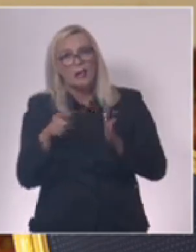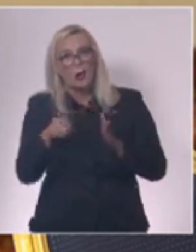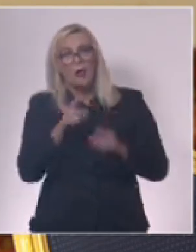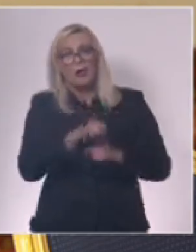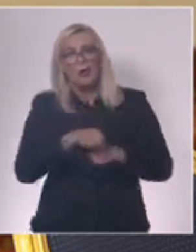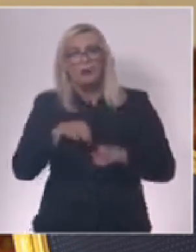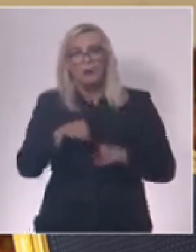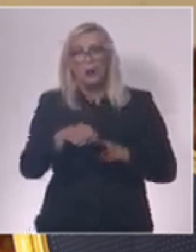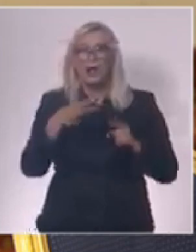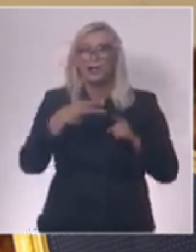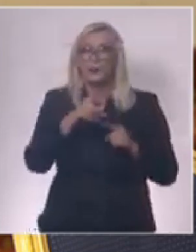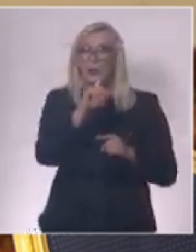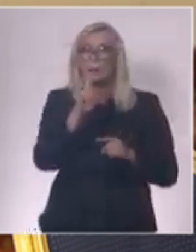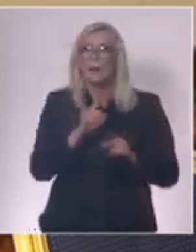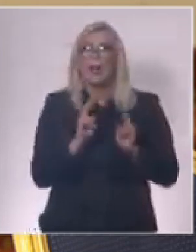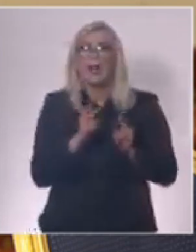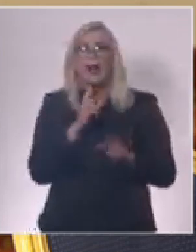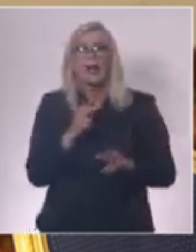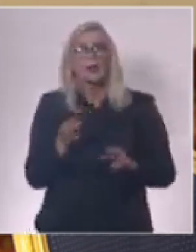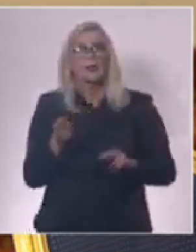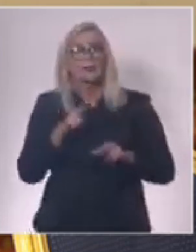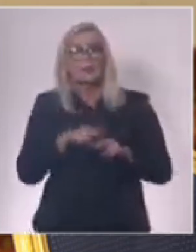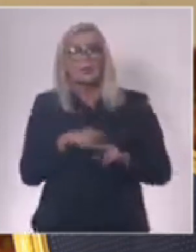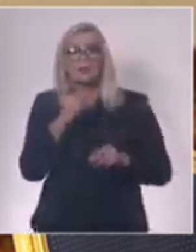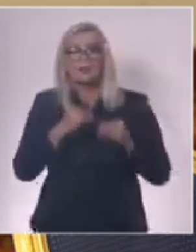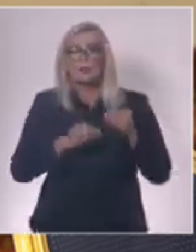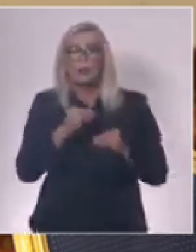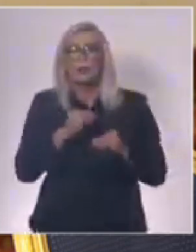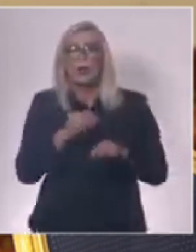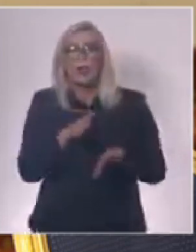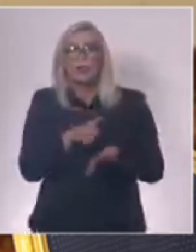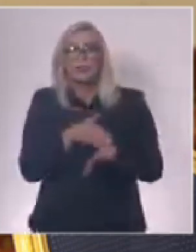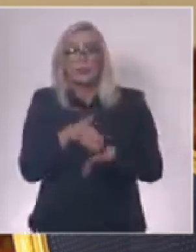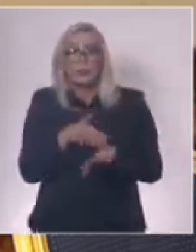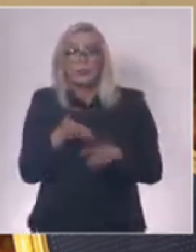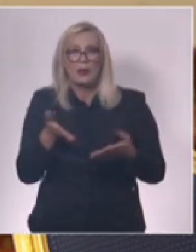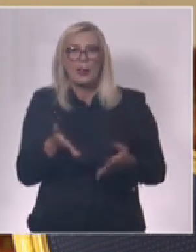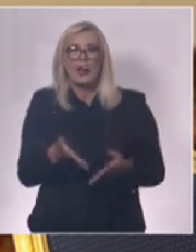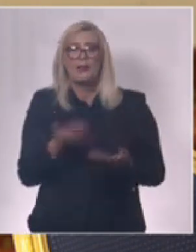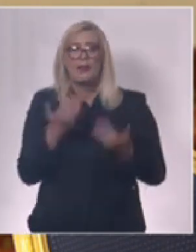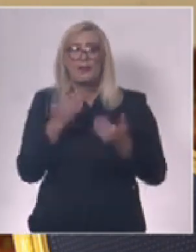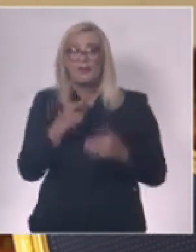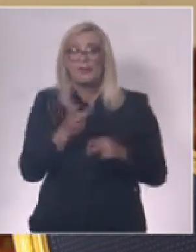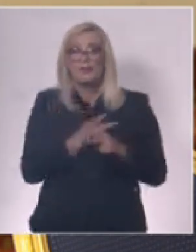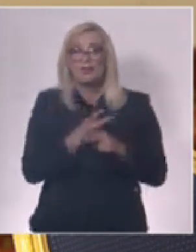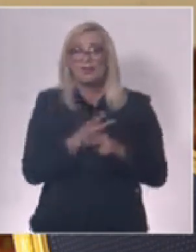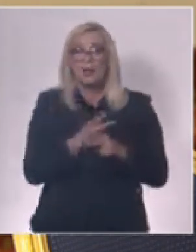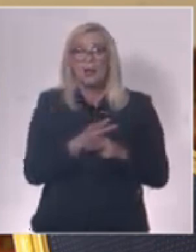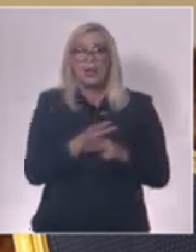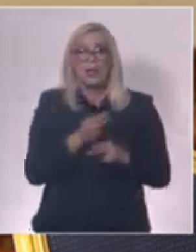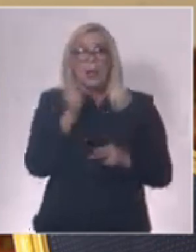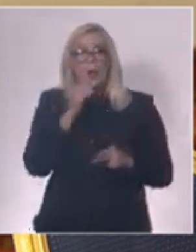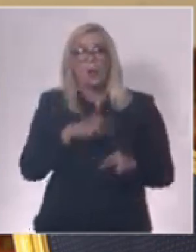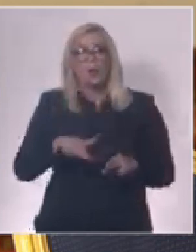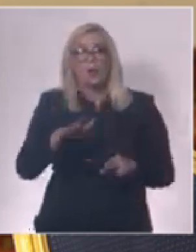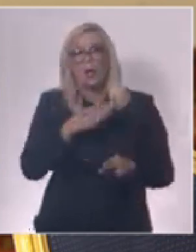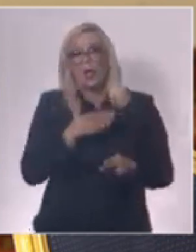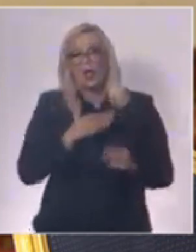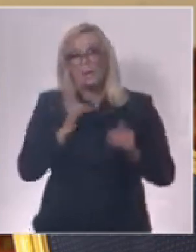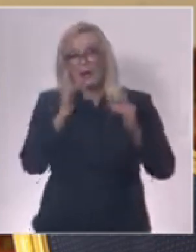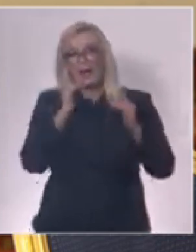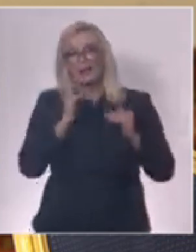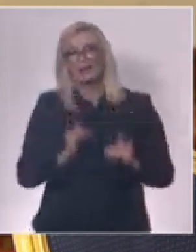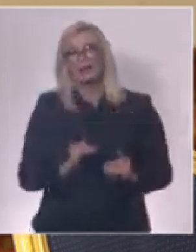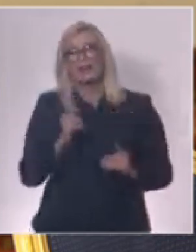прашање, како да се реши, премиере, проблемот со загадувањето во државата? Народот има многу ниска свест за